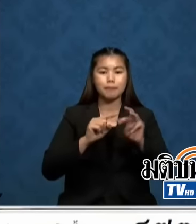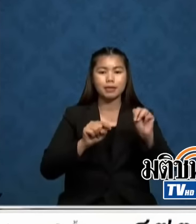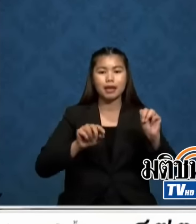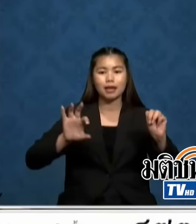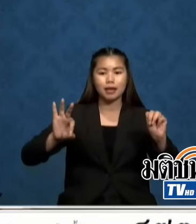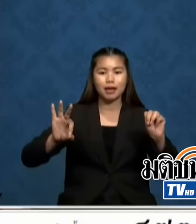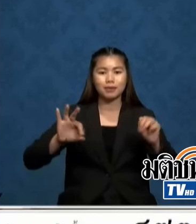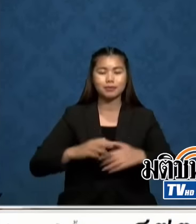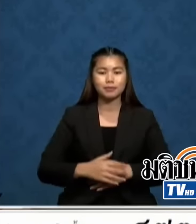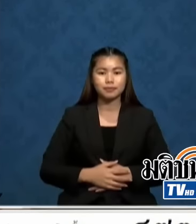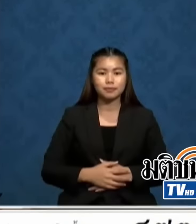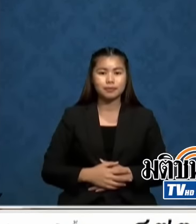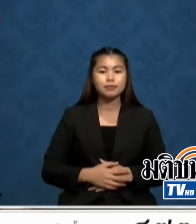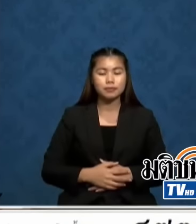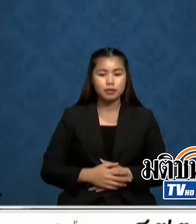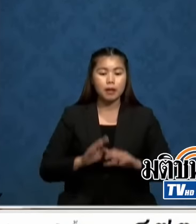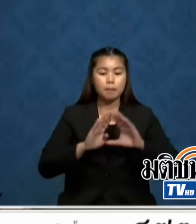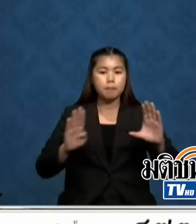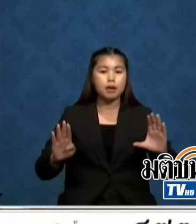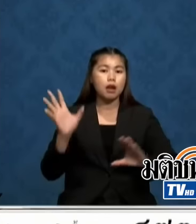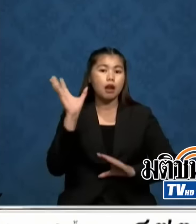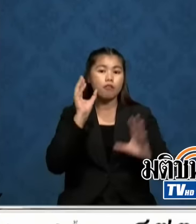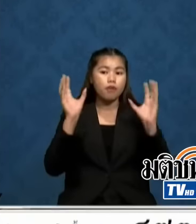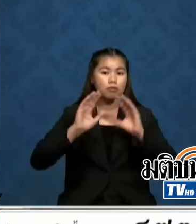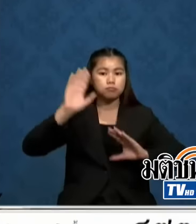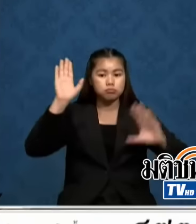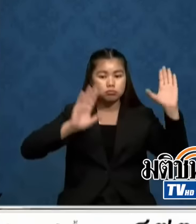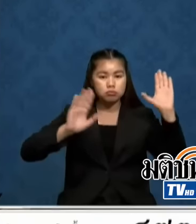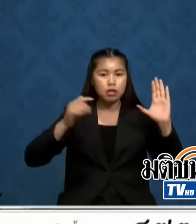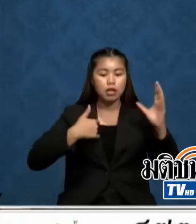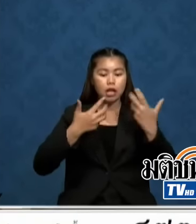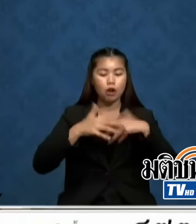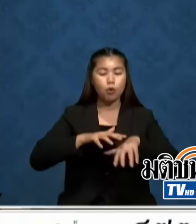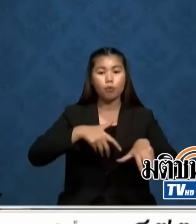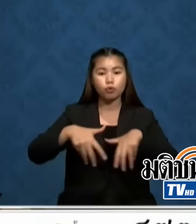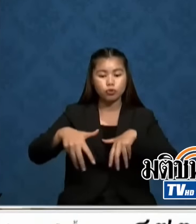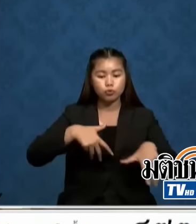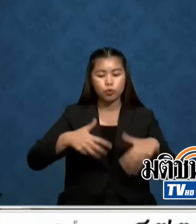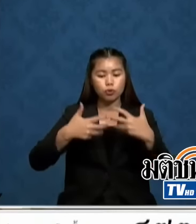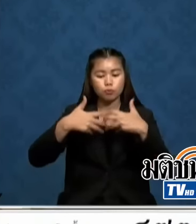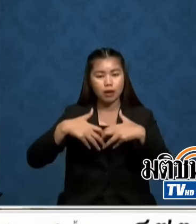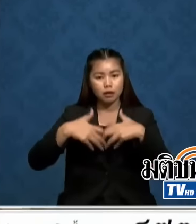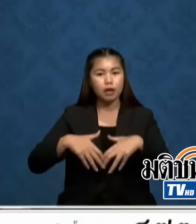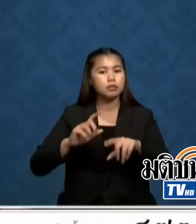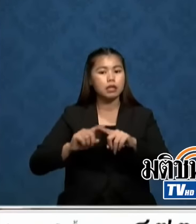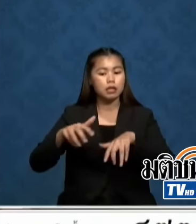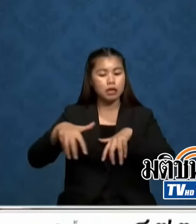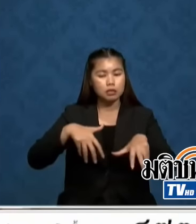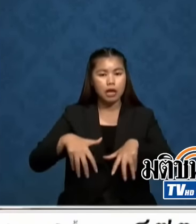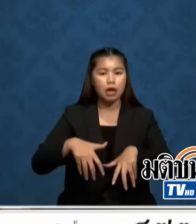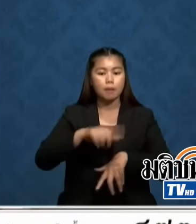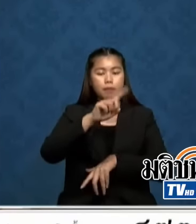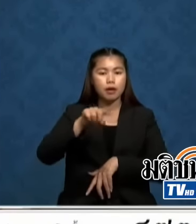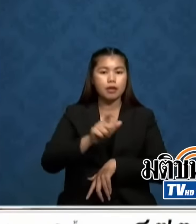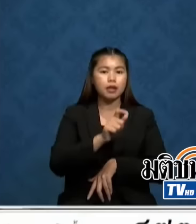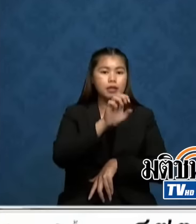9เปิดความเปิดรับฟังความคิดเห็นการปรึกษาหารือการมีส่วนร่วมของประชาชนไม่ว่าจะเป็นการทำจัดทำ eiaหรือ